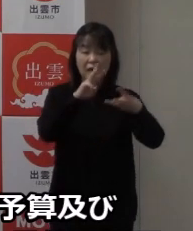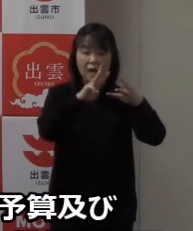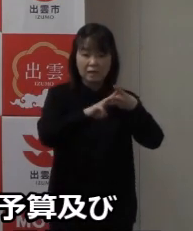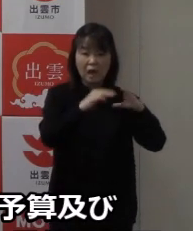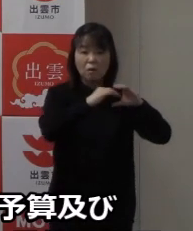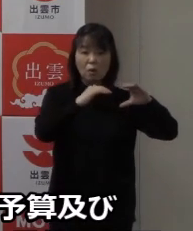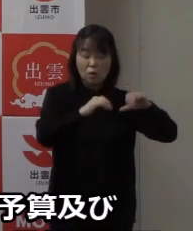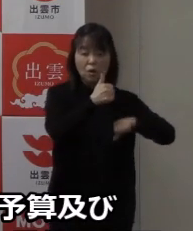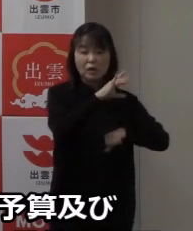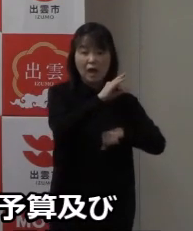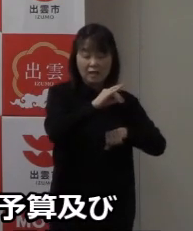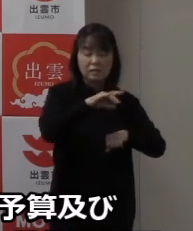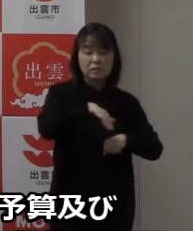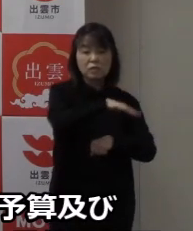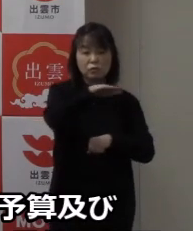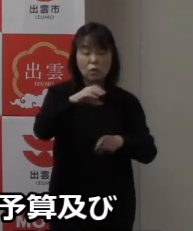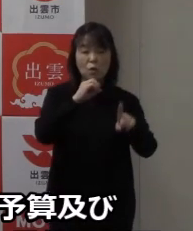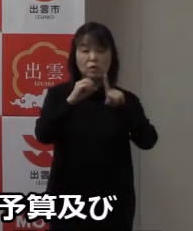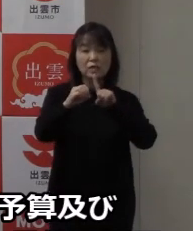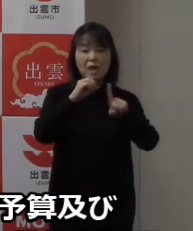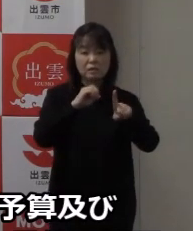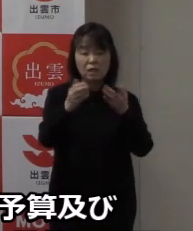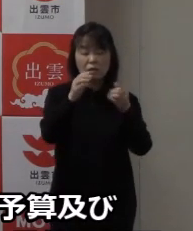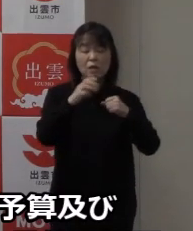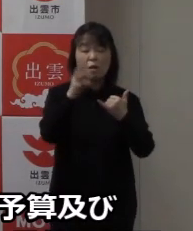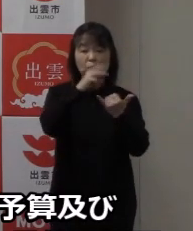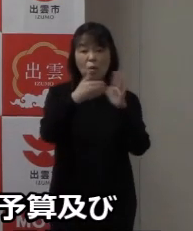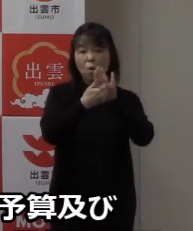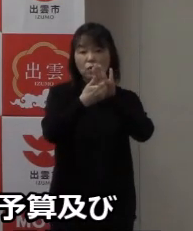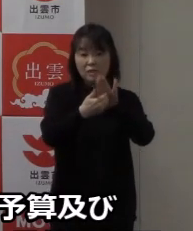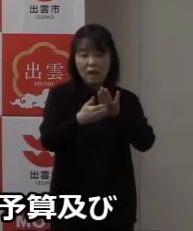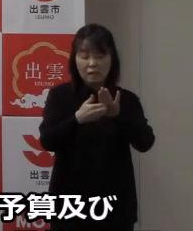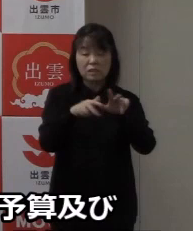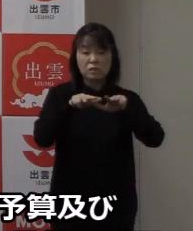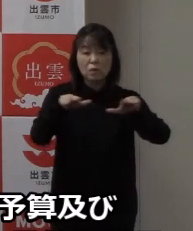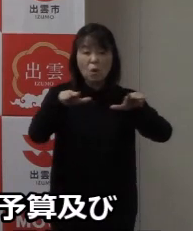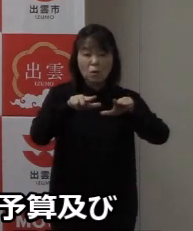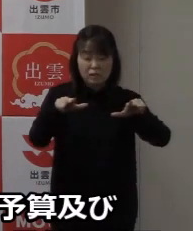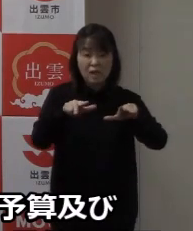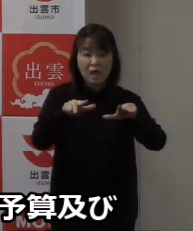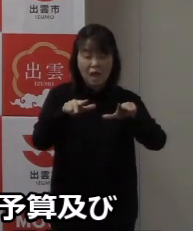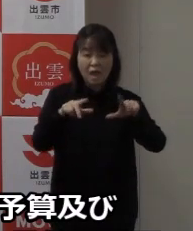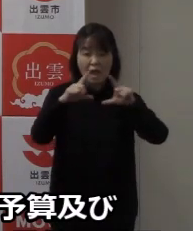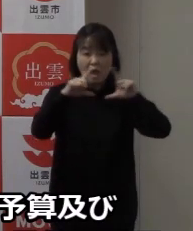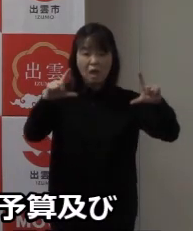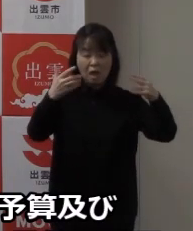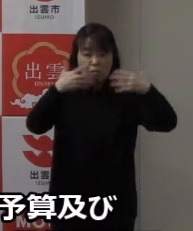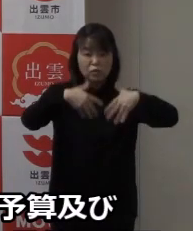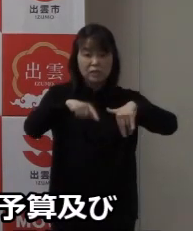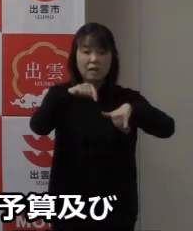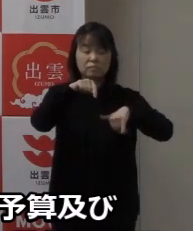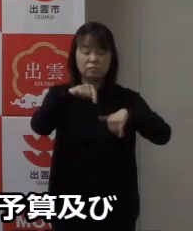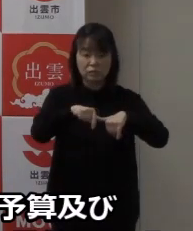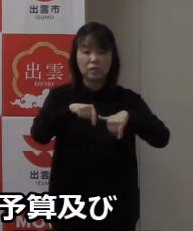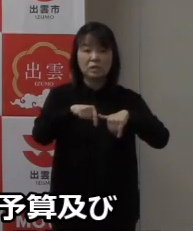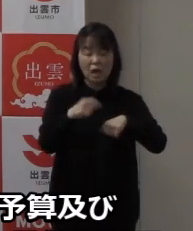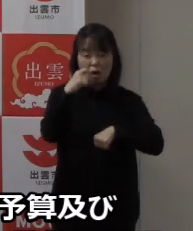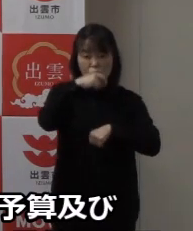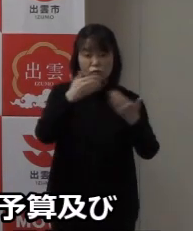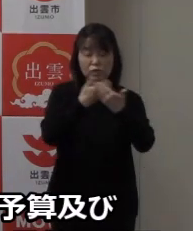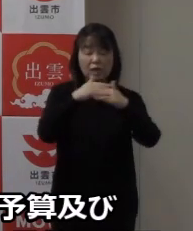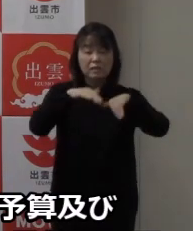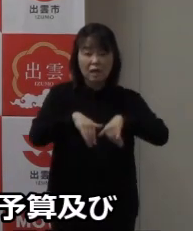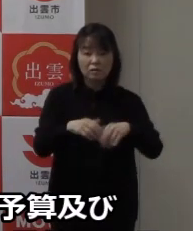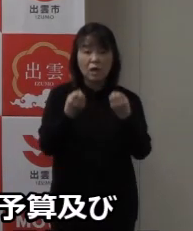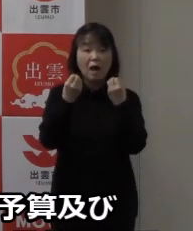古領地区のデジタル式の防災行政無線のが老朽化したため、ヘルツが変わったということで新しい規格の